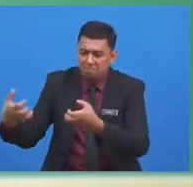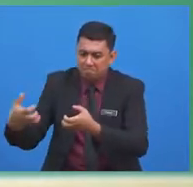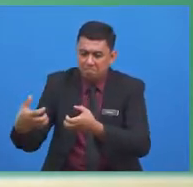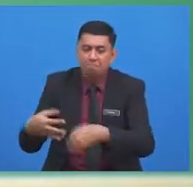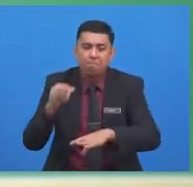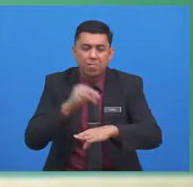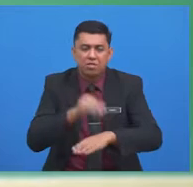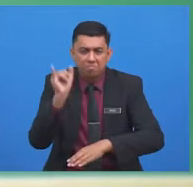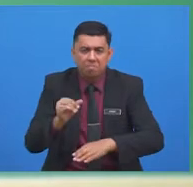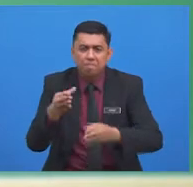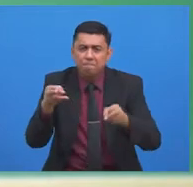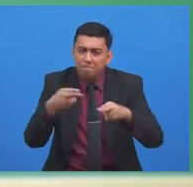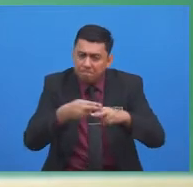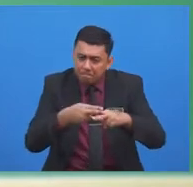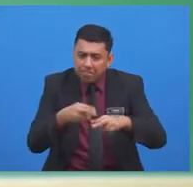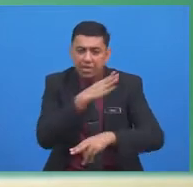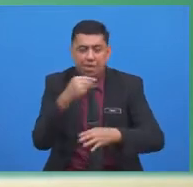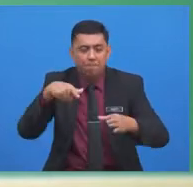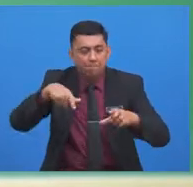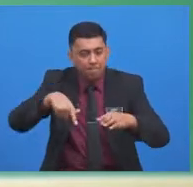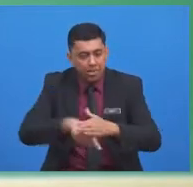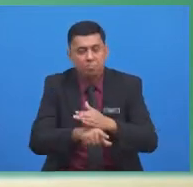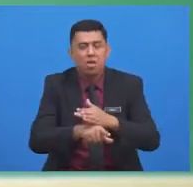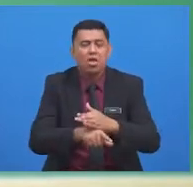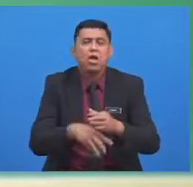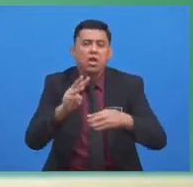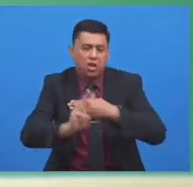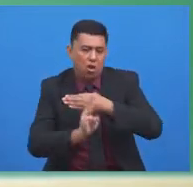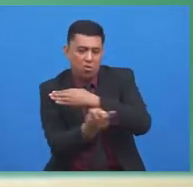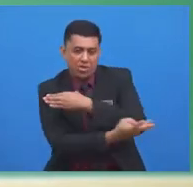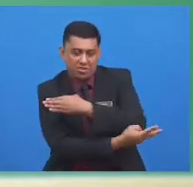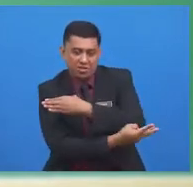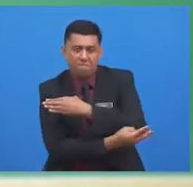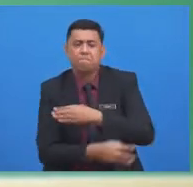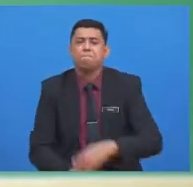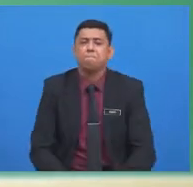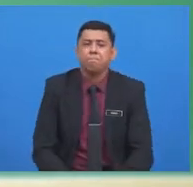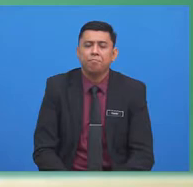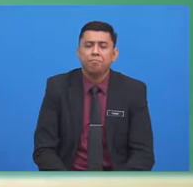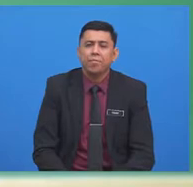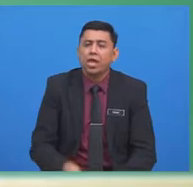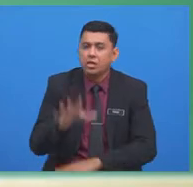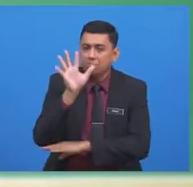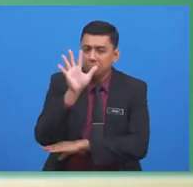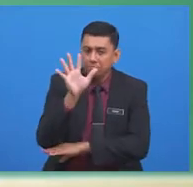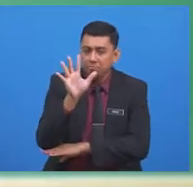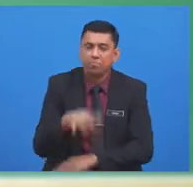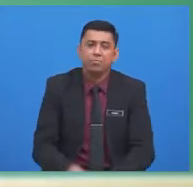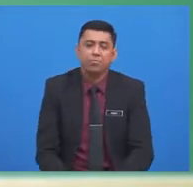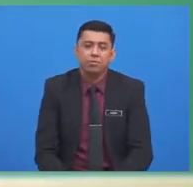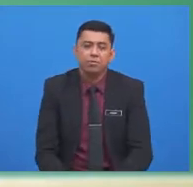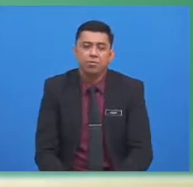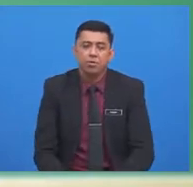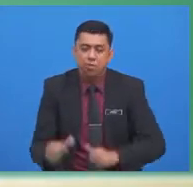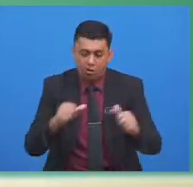jangka masa yang singkat dan melibatkan kawasan yang lebih besar. Kelima, faktor